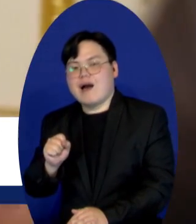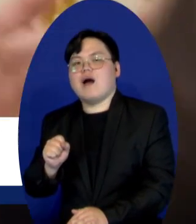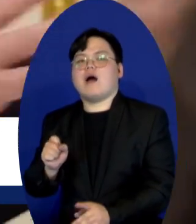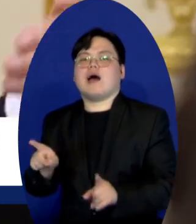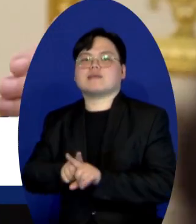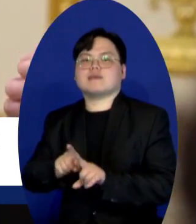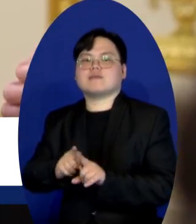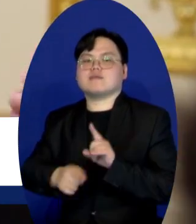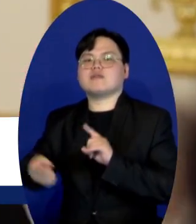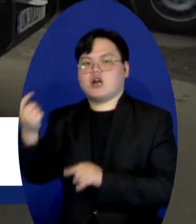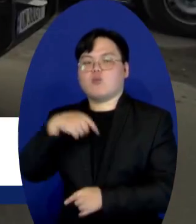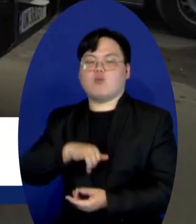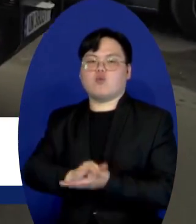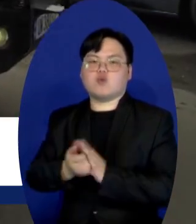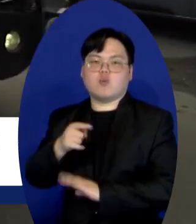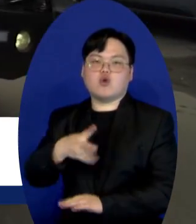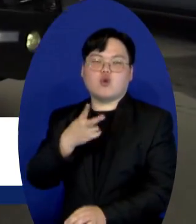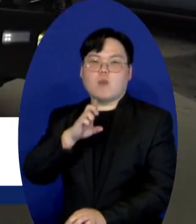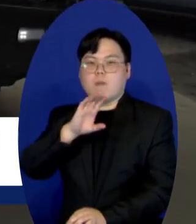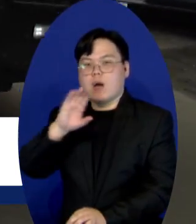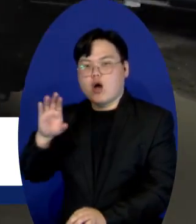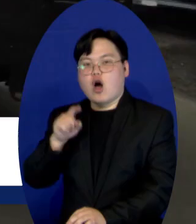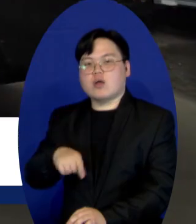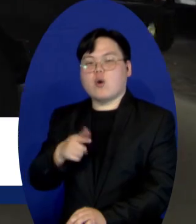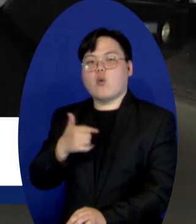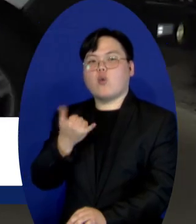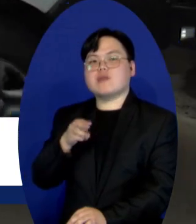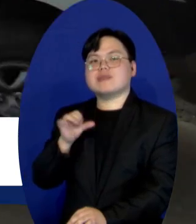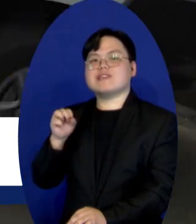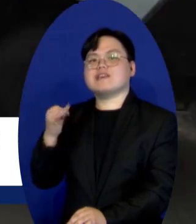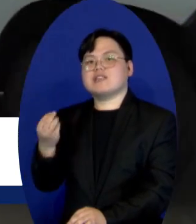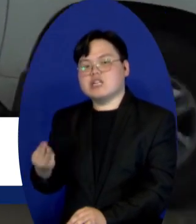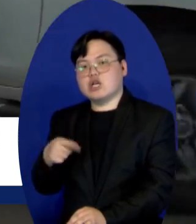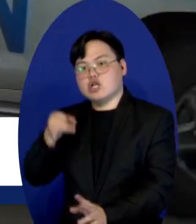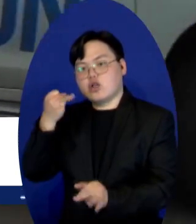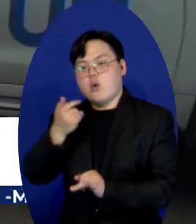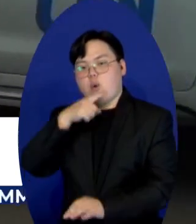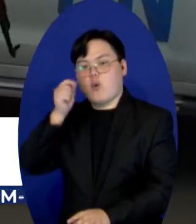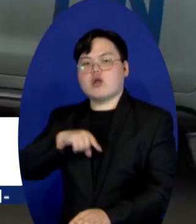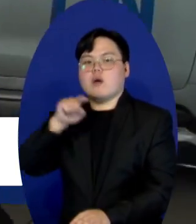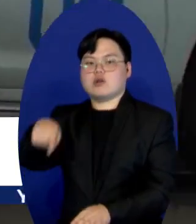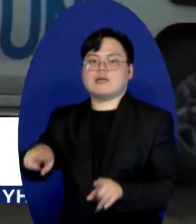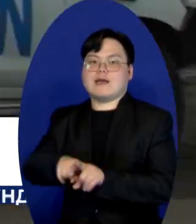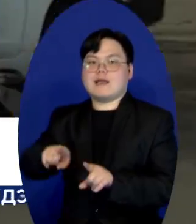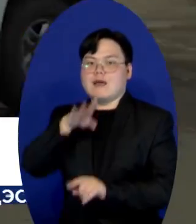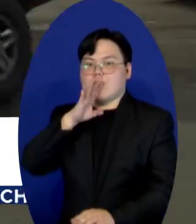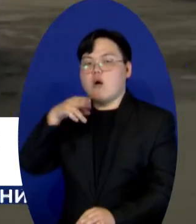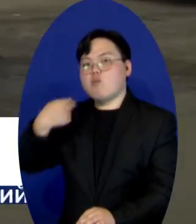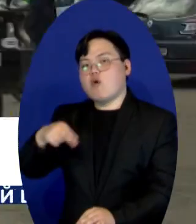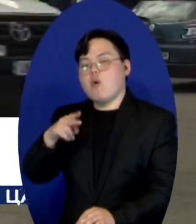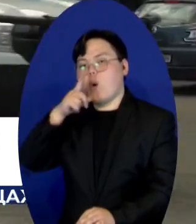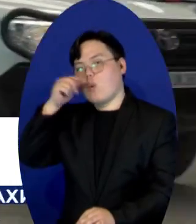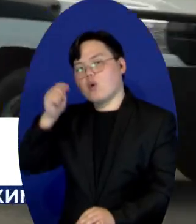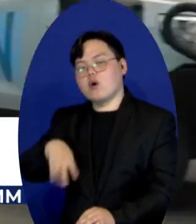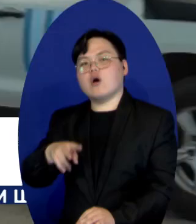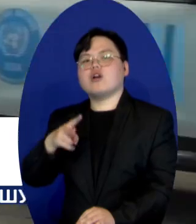хийжээ. Энэ зөр нэгц үнсний байгуулгын одоогийн тэргүүн Антони Гутерреш энэ 7 өнөгт Украинд мөн айлчлах гэж байна. Тэрээр Пүрү гарагт Украины баруун талын